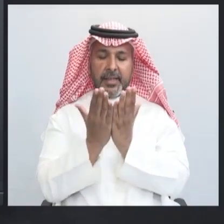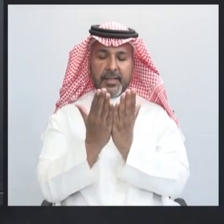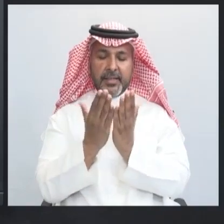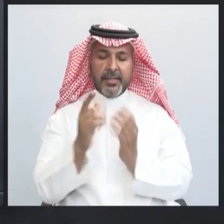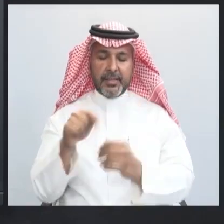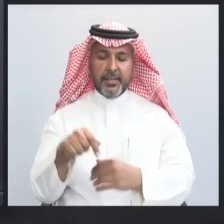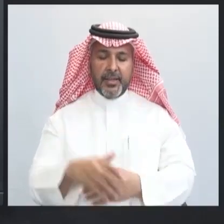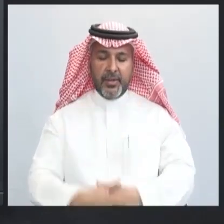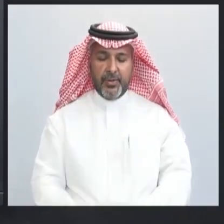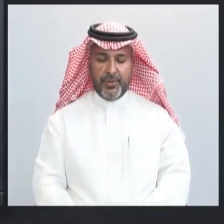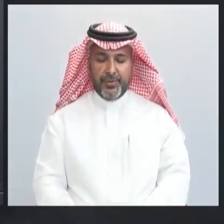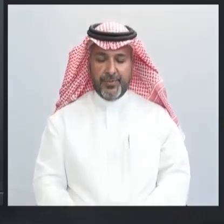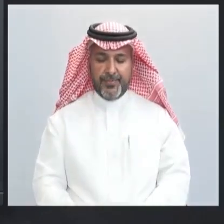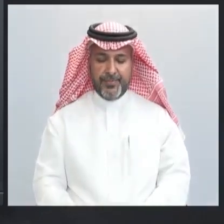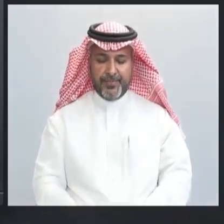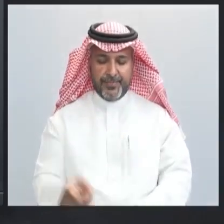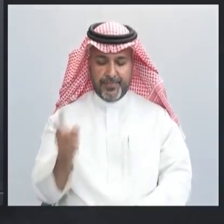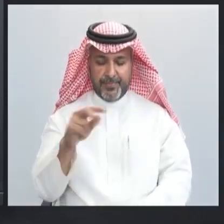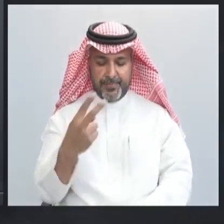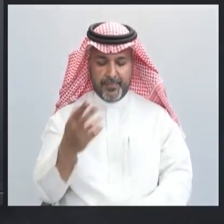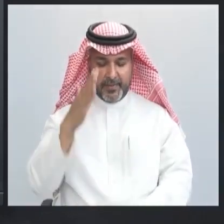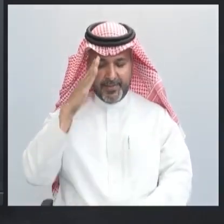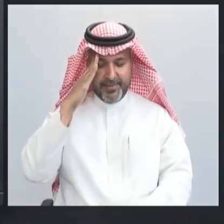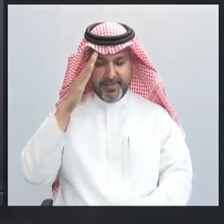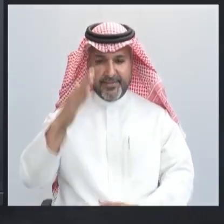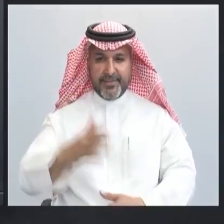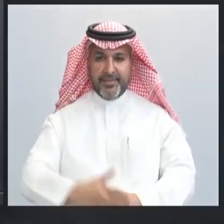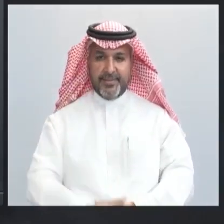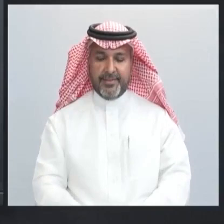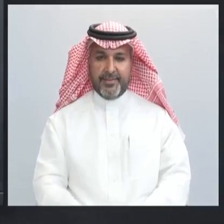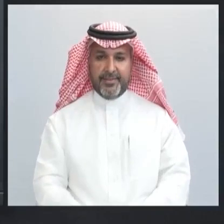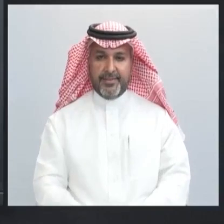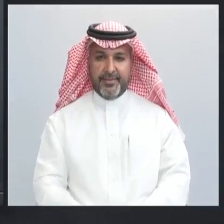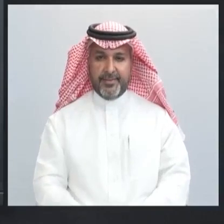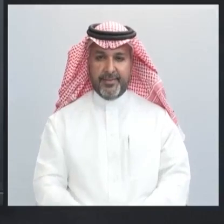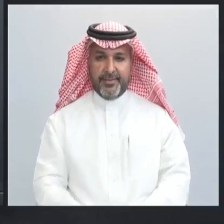الاول من تمثيل دوال المقلوب بيانيا شكرا جزيلا اعزائي الطلاب والطالبات